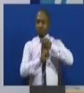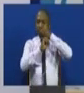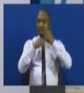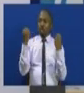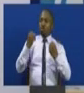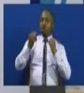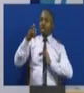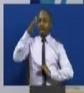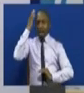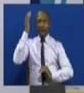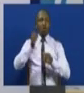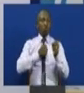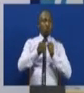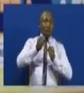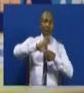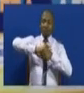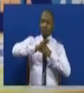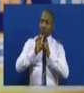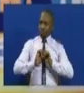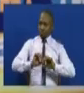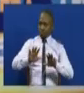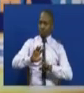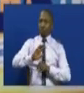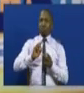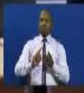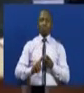serikali za kupambana na maambukizi ya virusi vya corona.